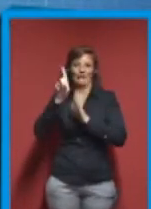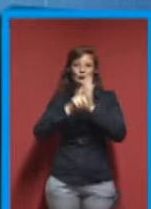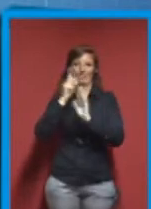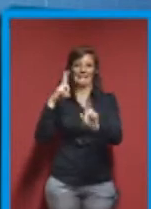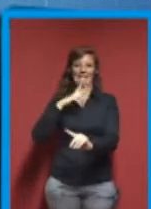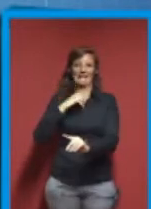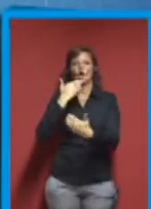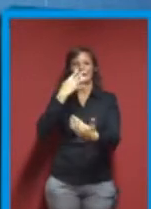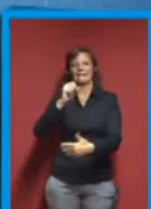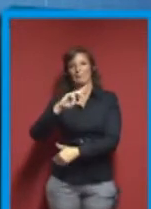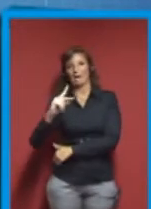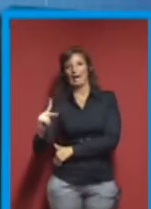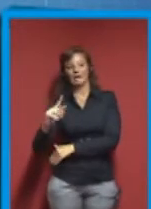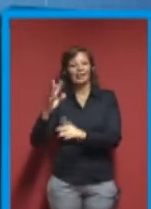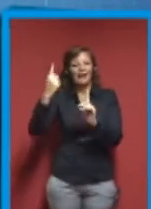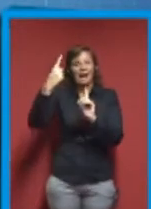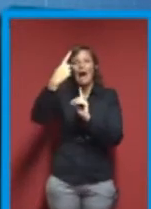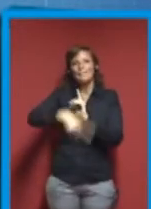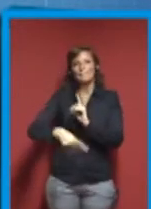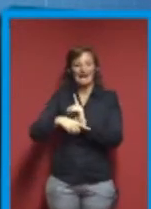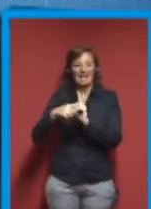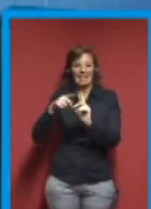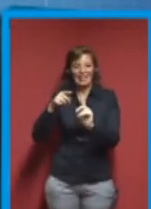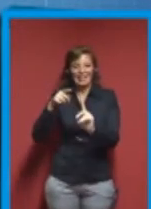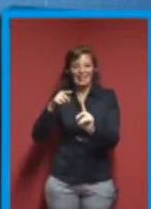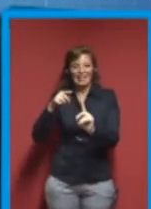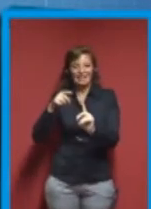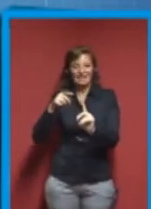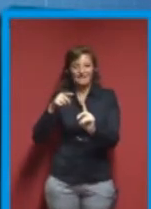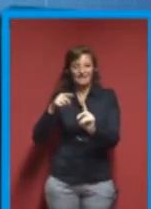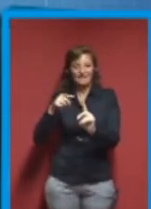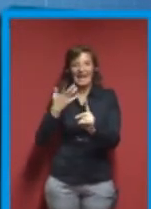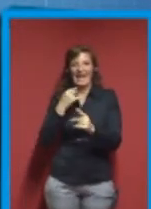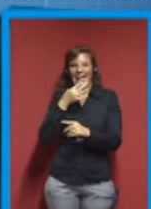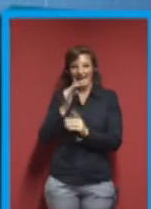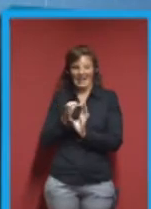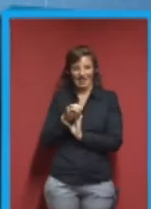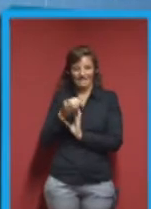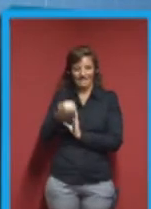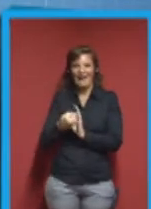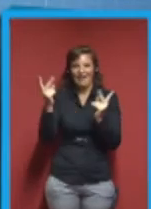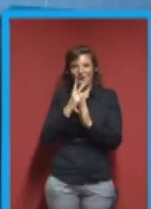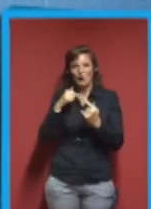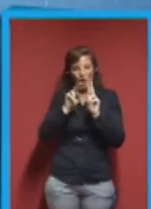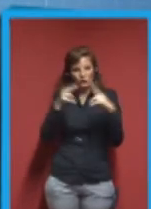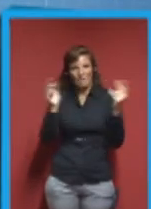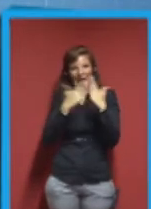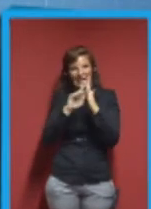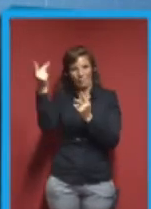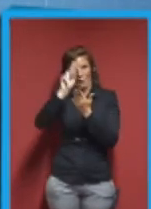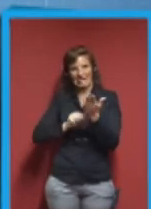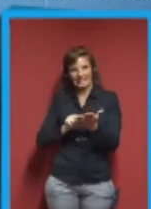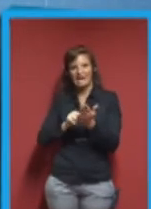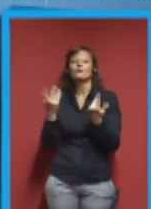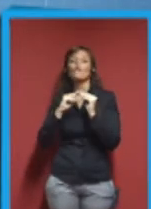Mark. Questo è l'espresso per te, la storia? Quando io ho scoperto il libro che è stato scritto da lui, Made by